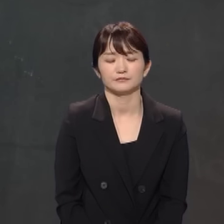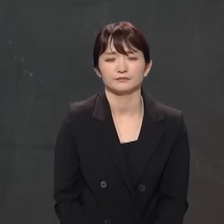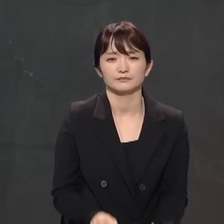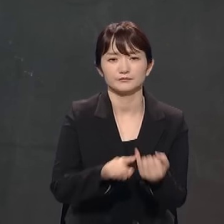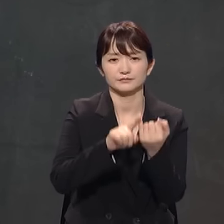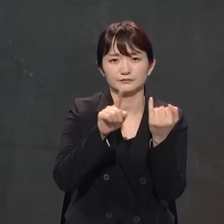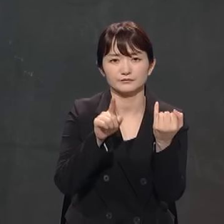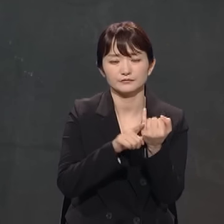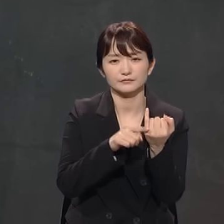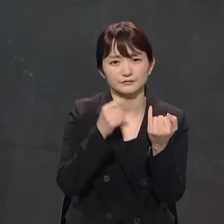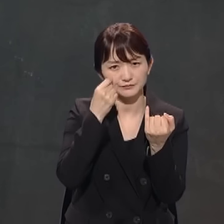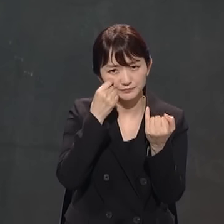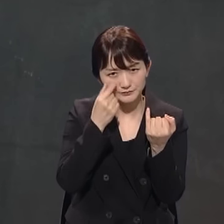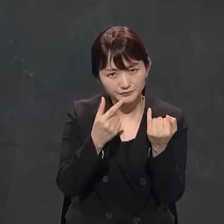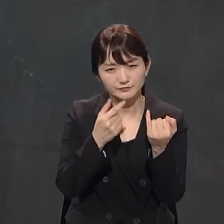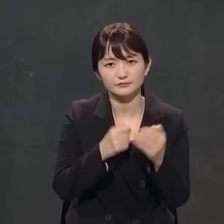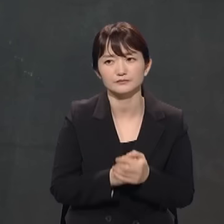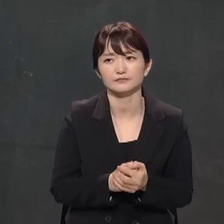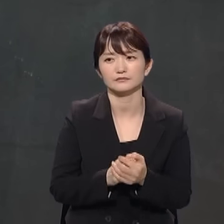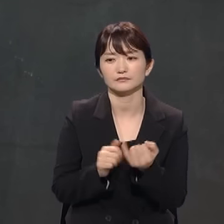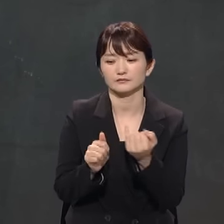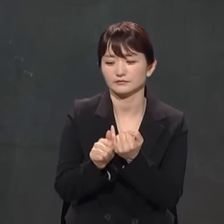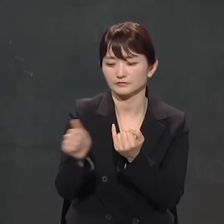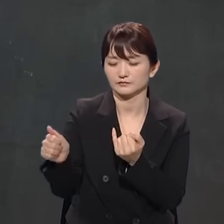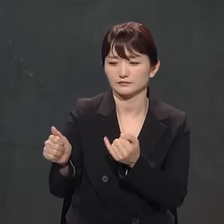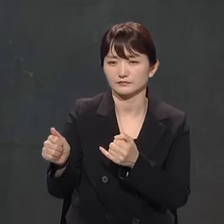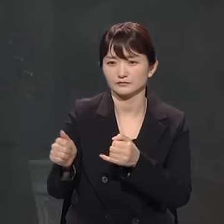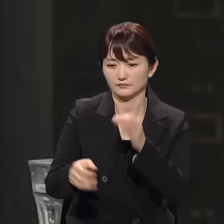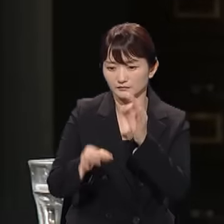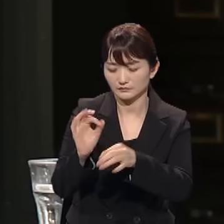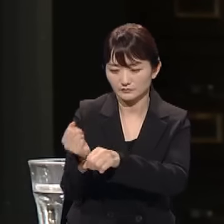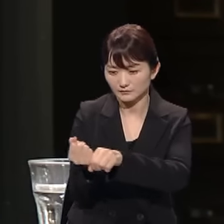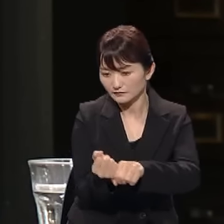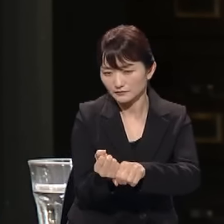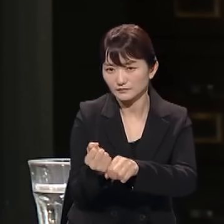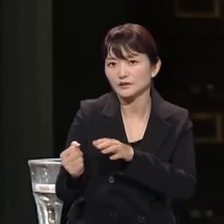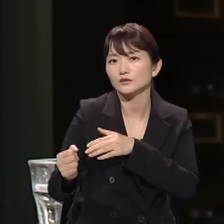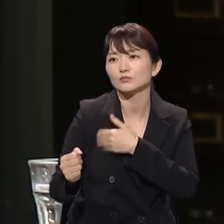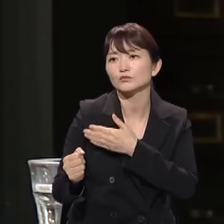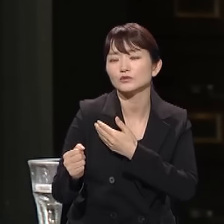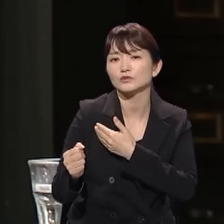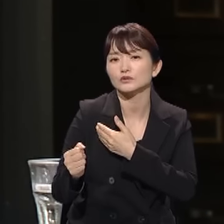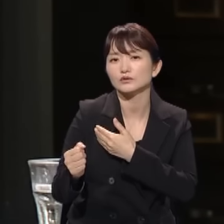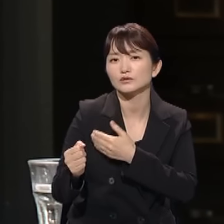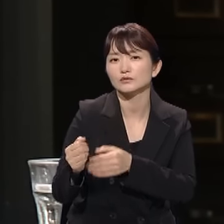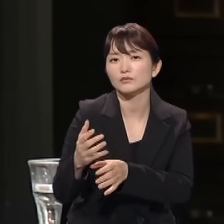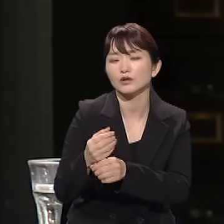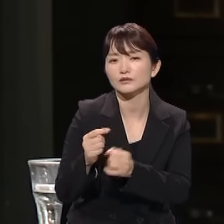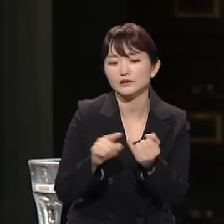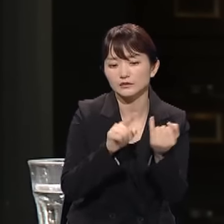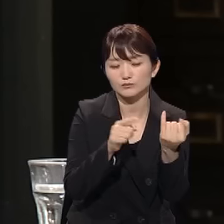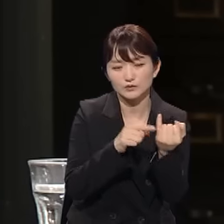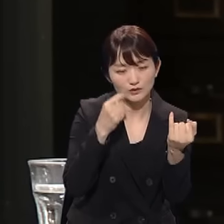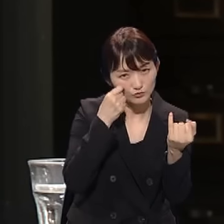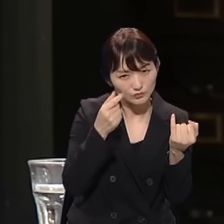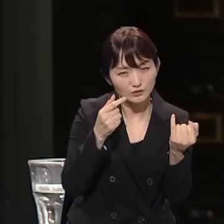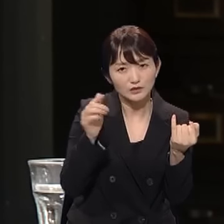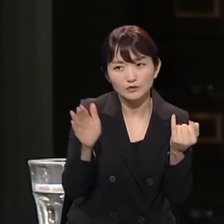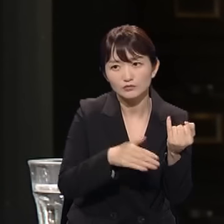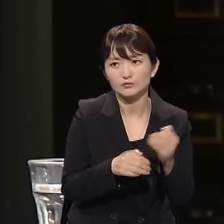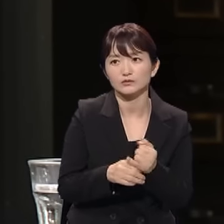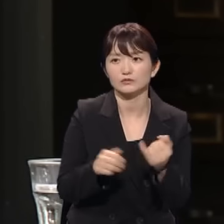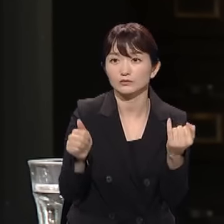임신 6개월. 자, 남편과 이 여성 프로 골퍼의 불륜이 시작된 게 임신 6개월부터였다는 겁니다. 혼인 신고한 지 불과